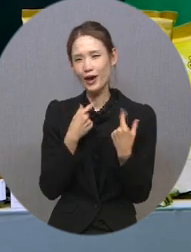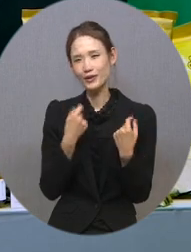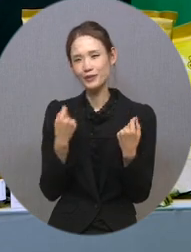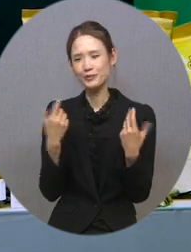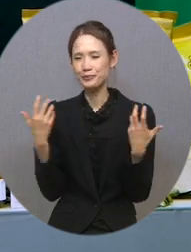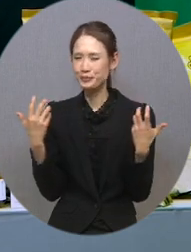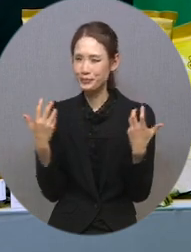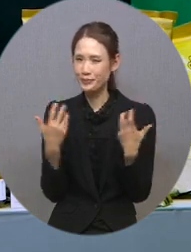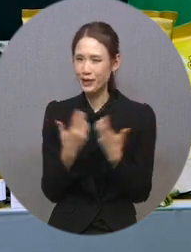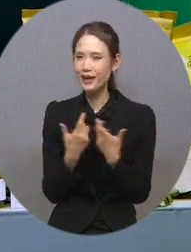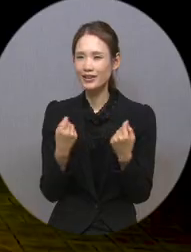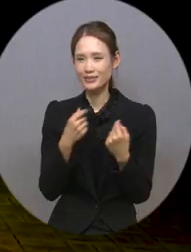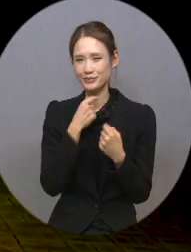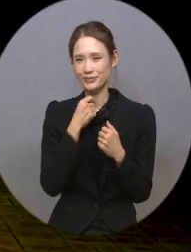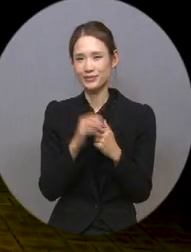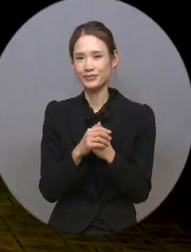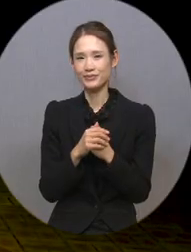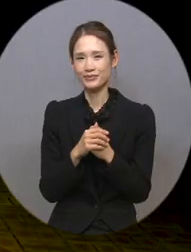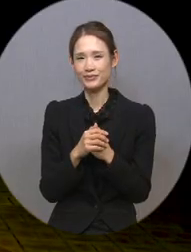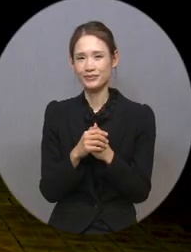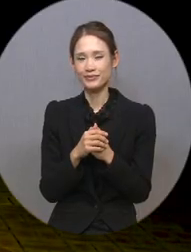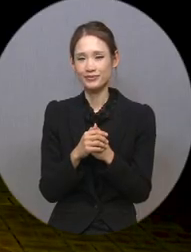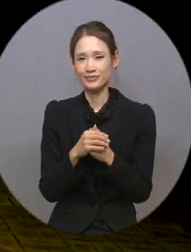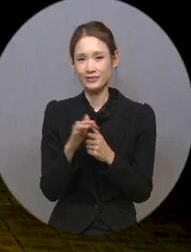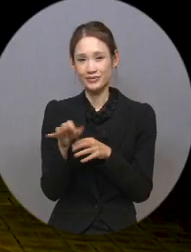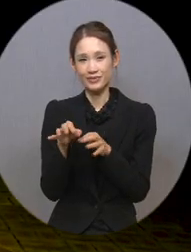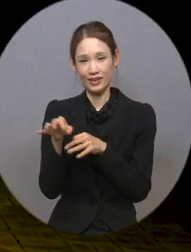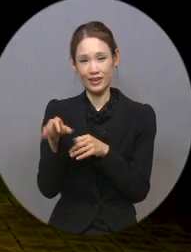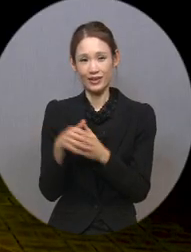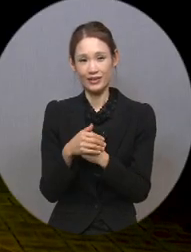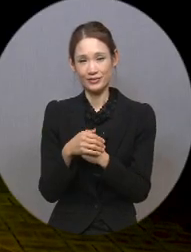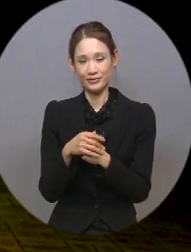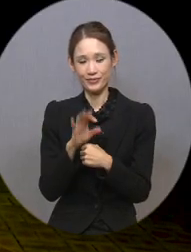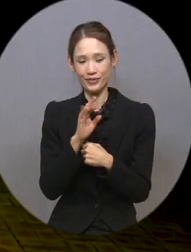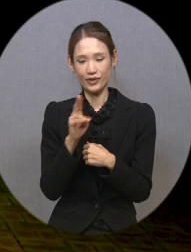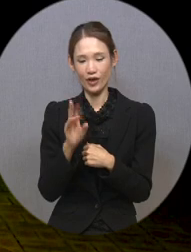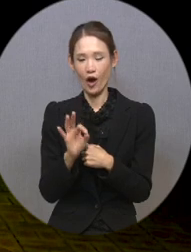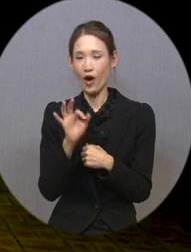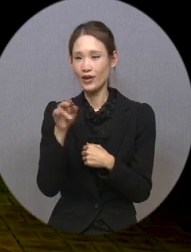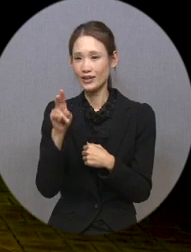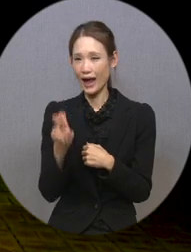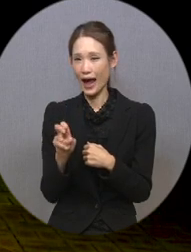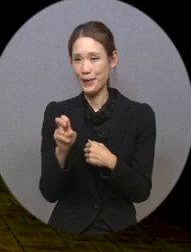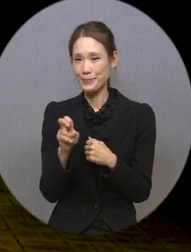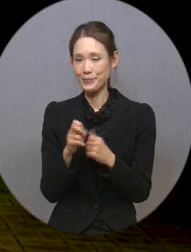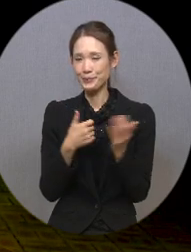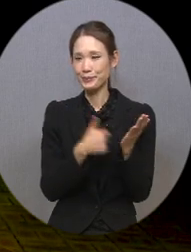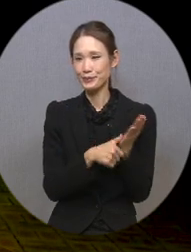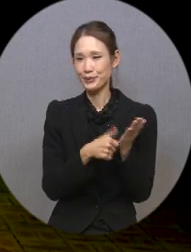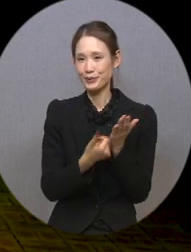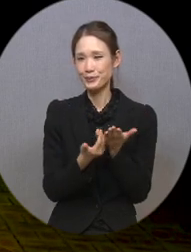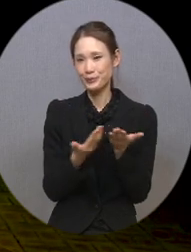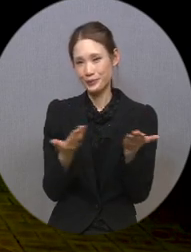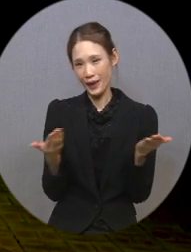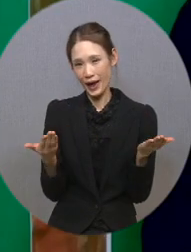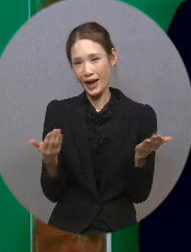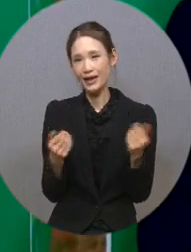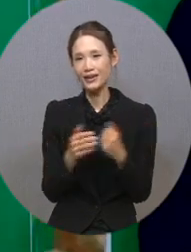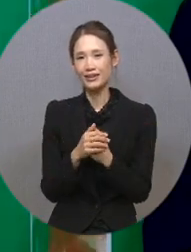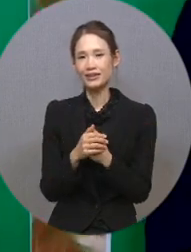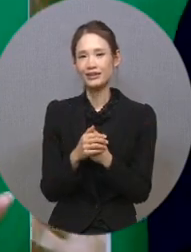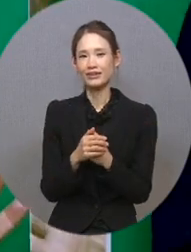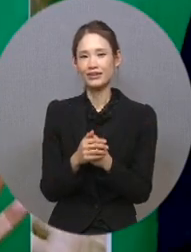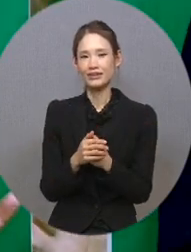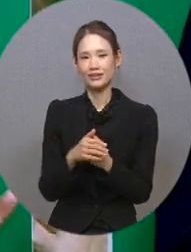그죠? 네. 네. 자 지금 저희가 남도장터 그중에서도 영암군 물건을 여러분들께 직접 소개해드리고 있는데 이 모든